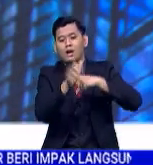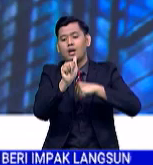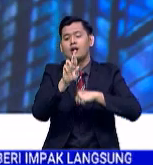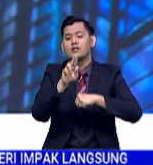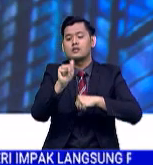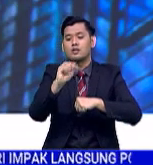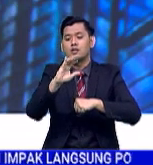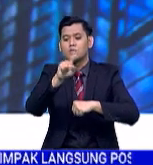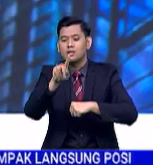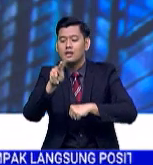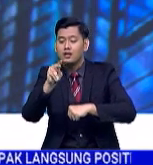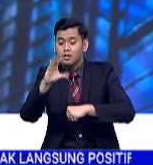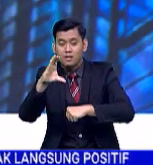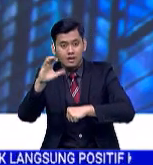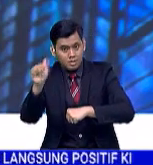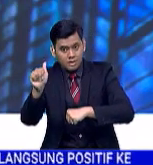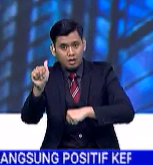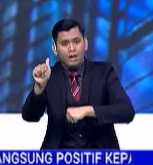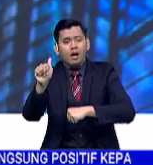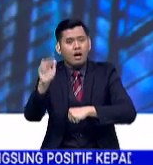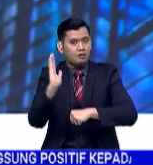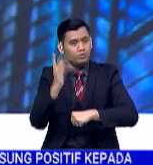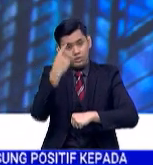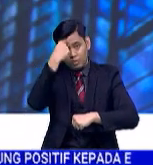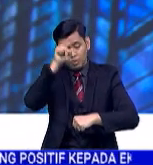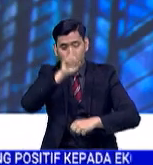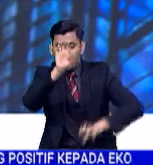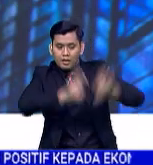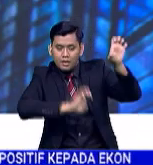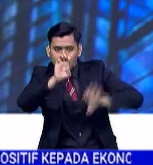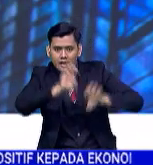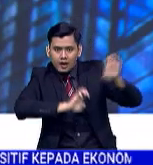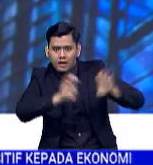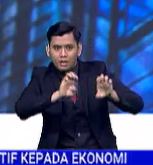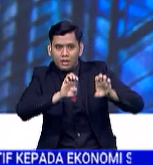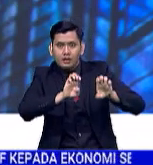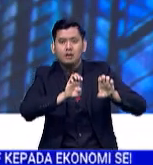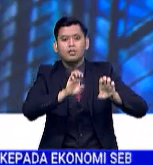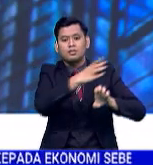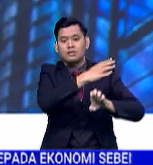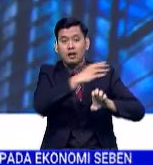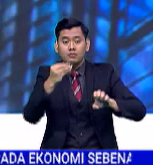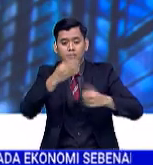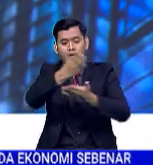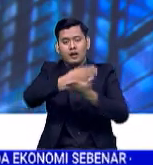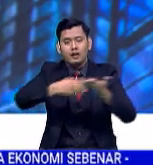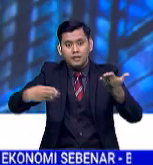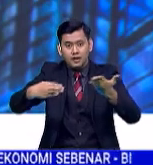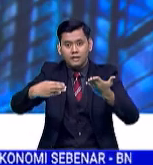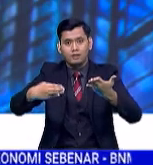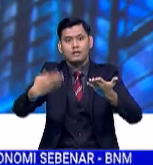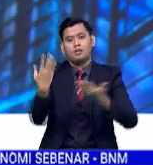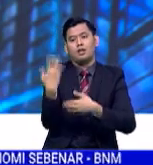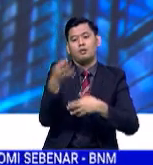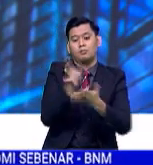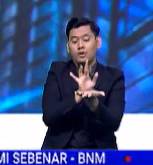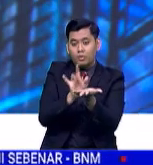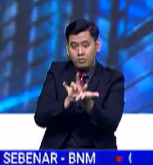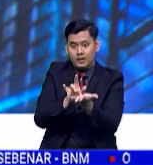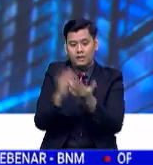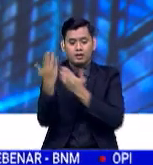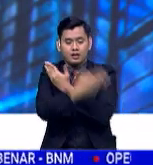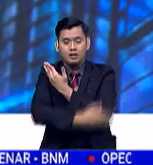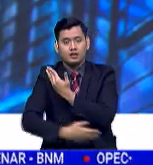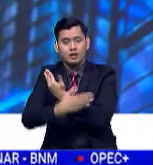Kerja Teknikal Pemilihan Vaksin KKTPV dan Bahagian Regulatori Farmasi Negara NPRA. Ia